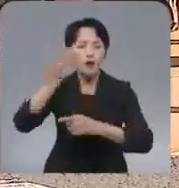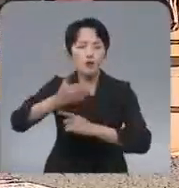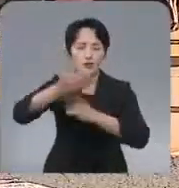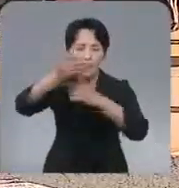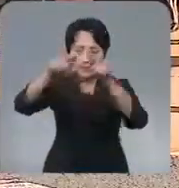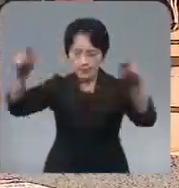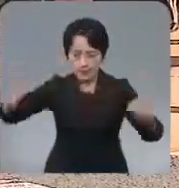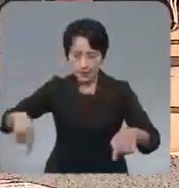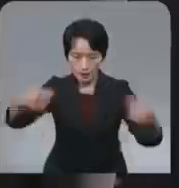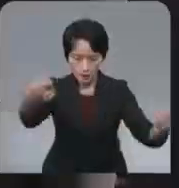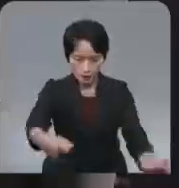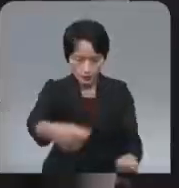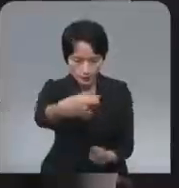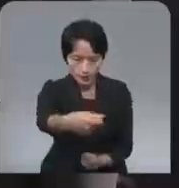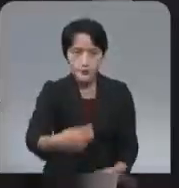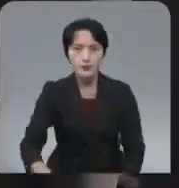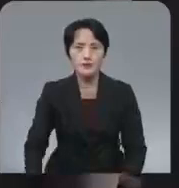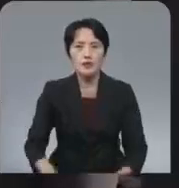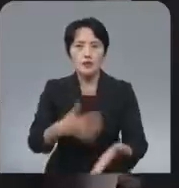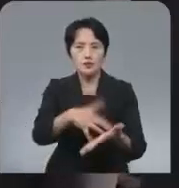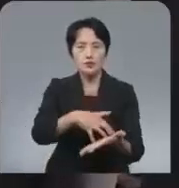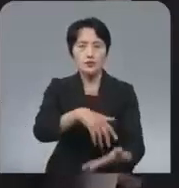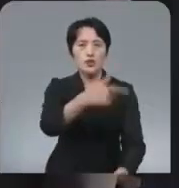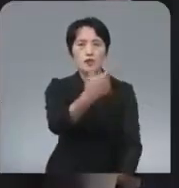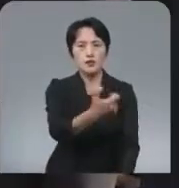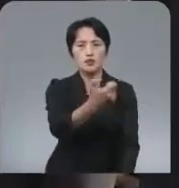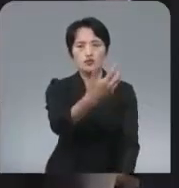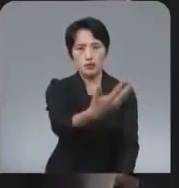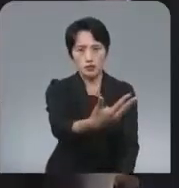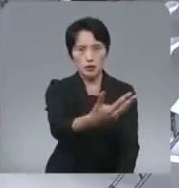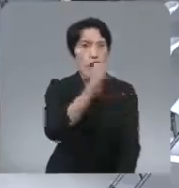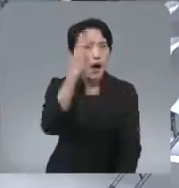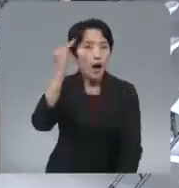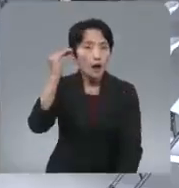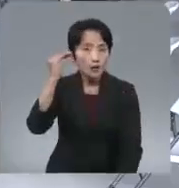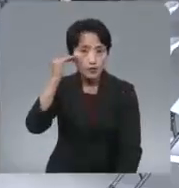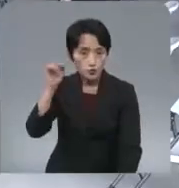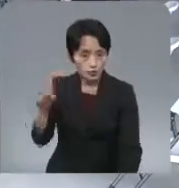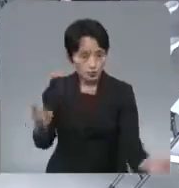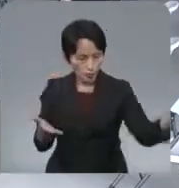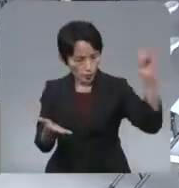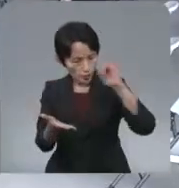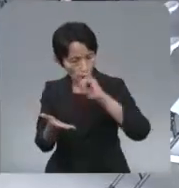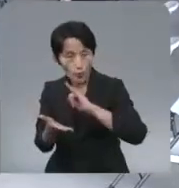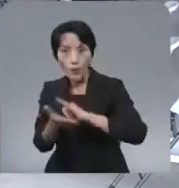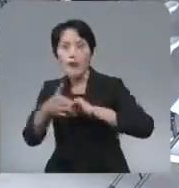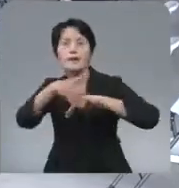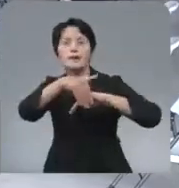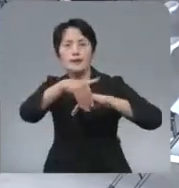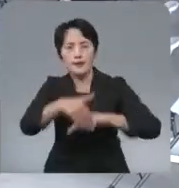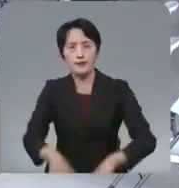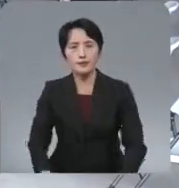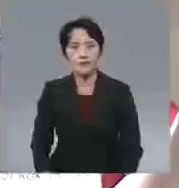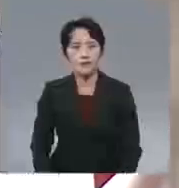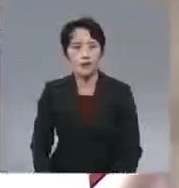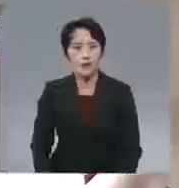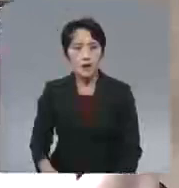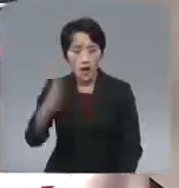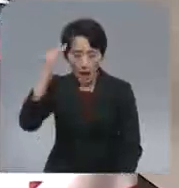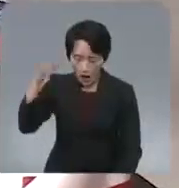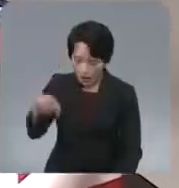président de la république est attendu ce soir à séoul avec les reliques de 68 militaires sud coréens le drapeau américain